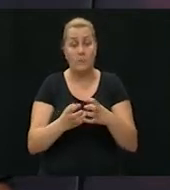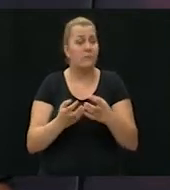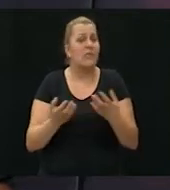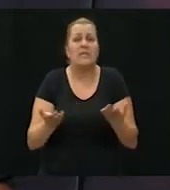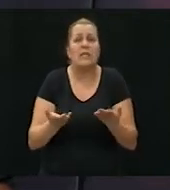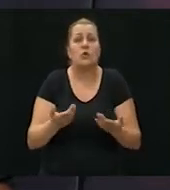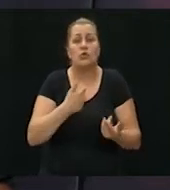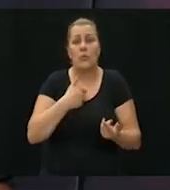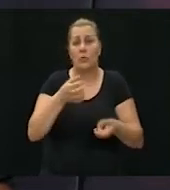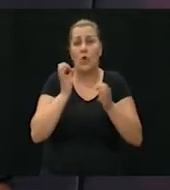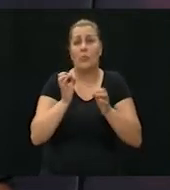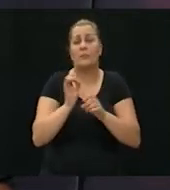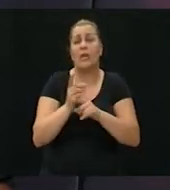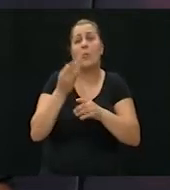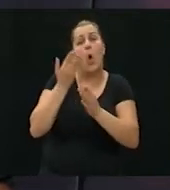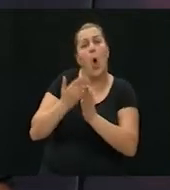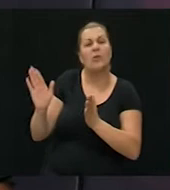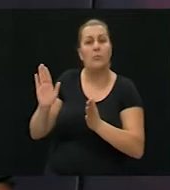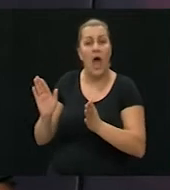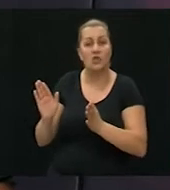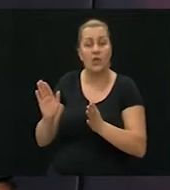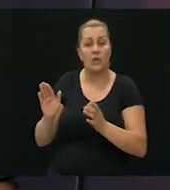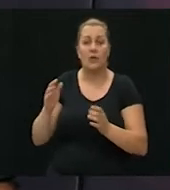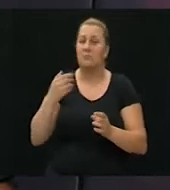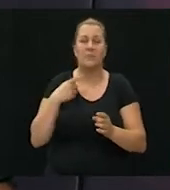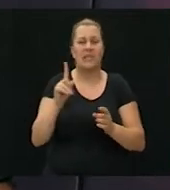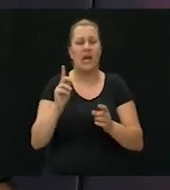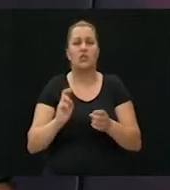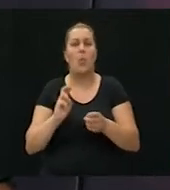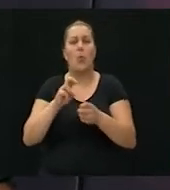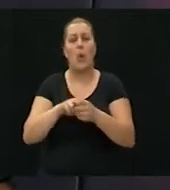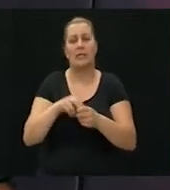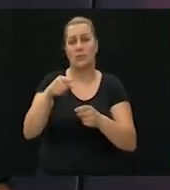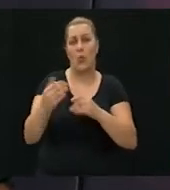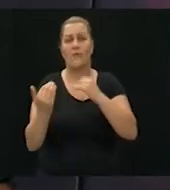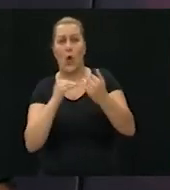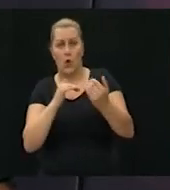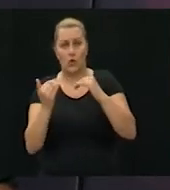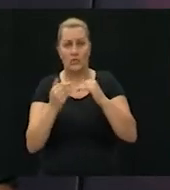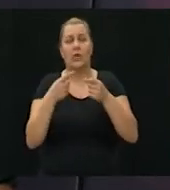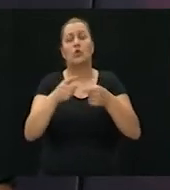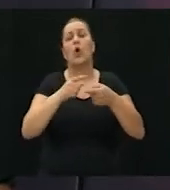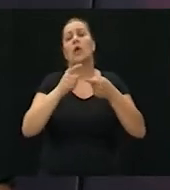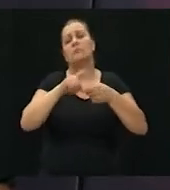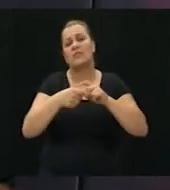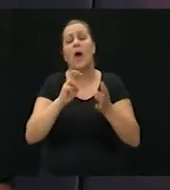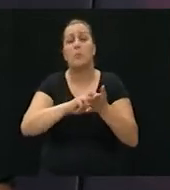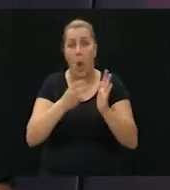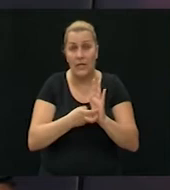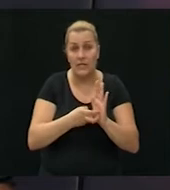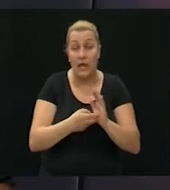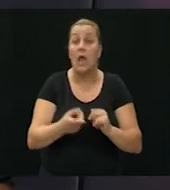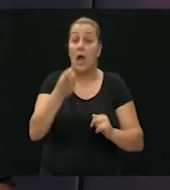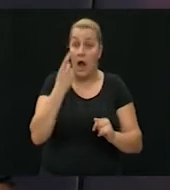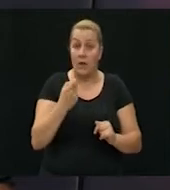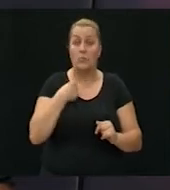smo mi dobrim dijelom odbačeni? Mi nećemo ulaziti u te relacije. To je stvar politike, ali mi